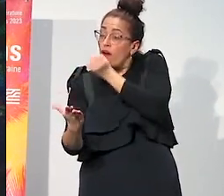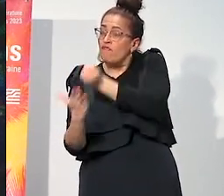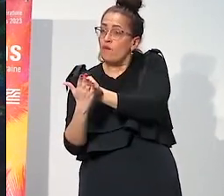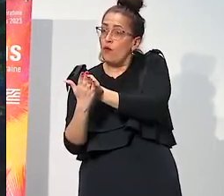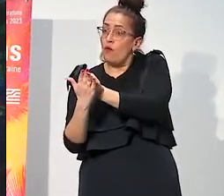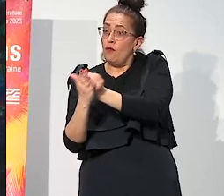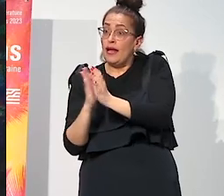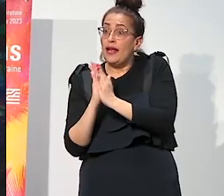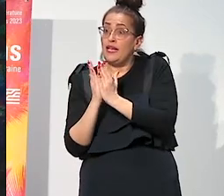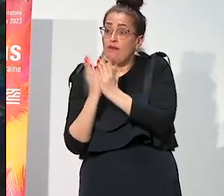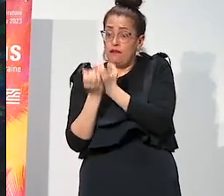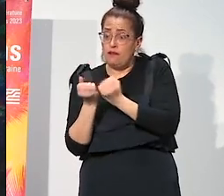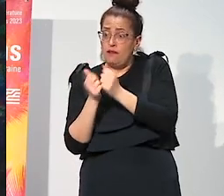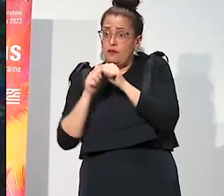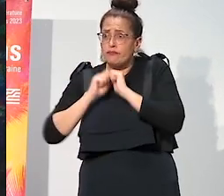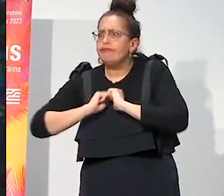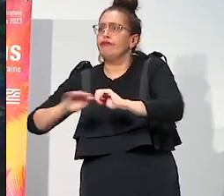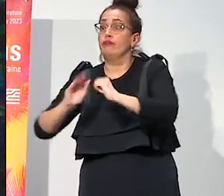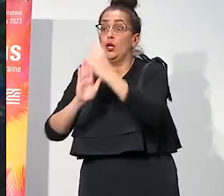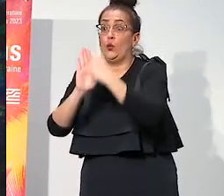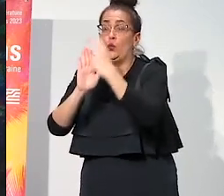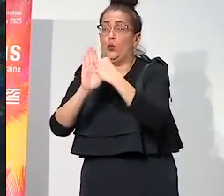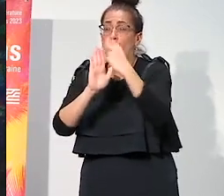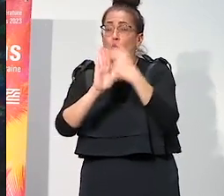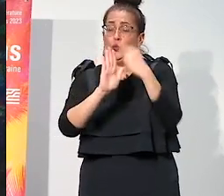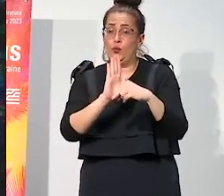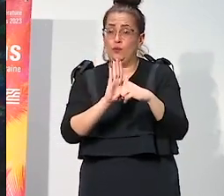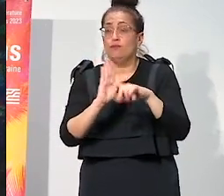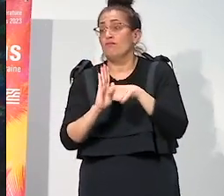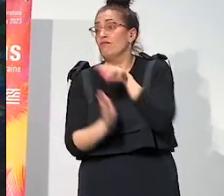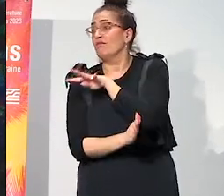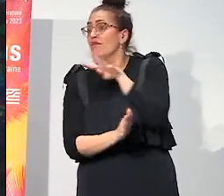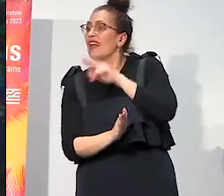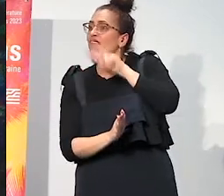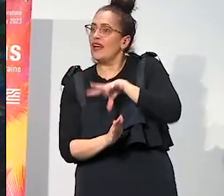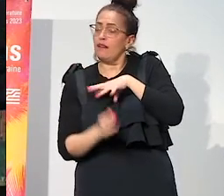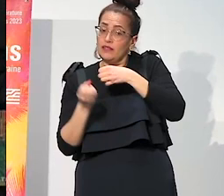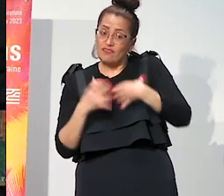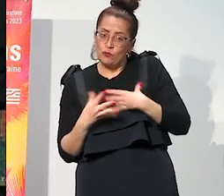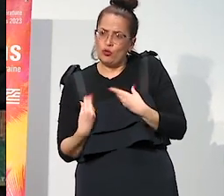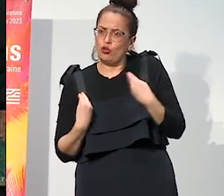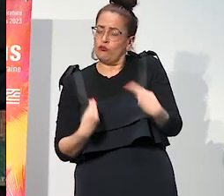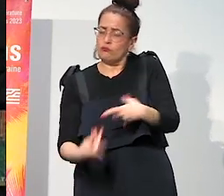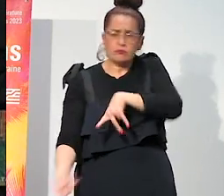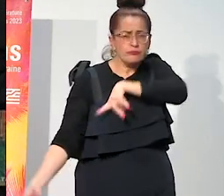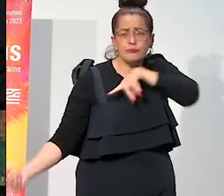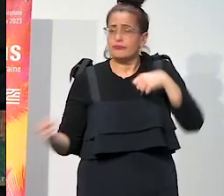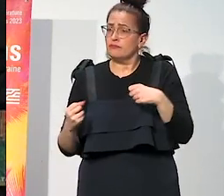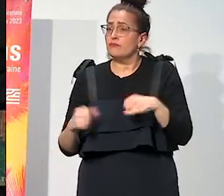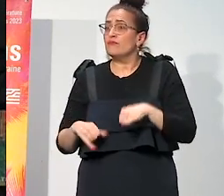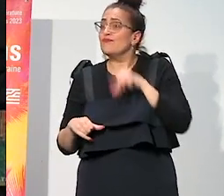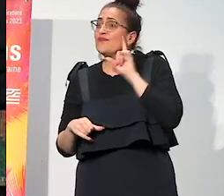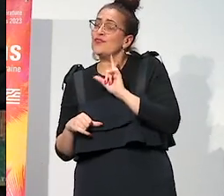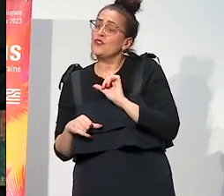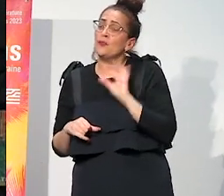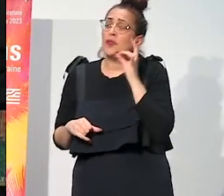mars 1944, il y a un événement qui la métamorphose, qui la fait passer de jeune fille qui écrit